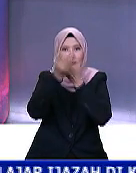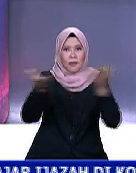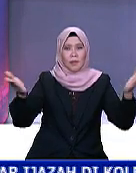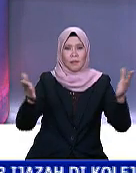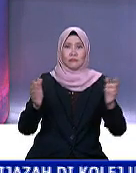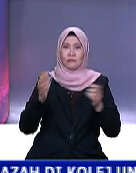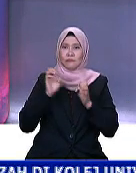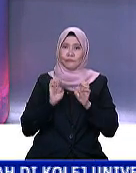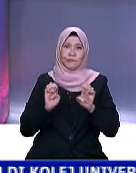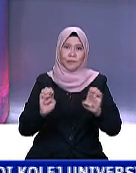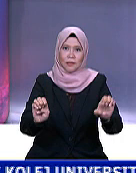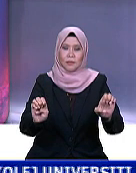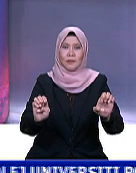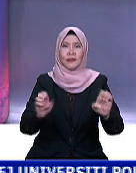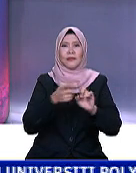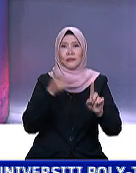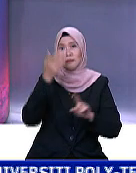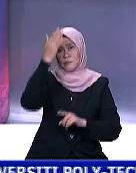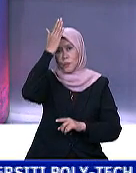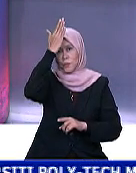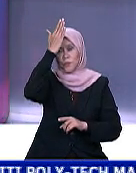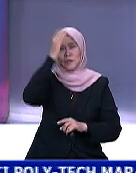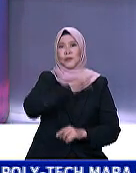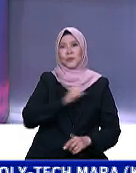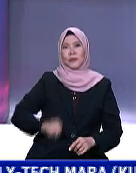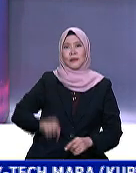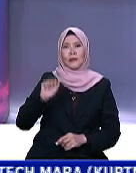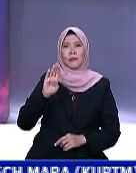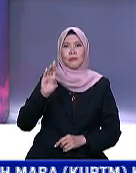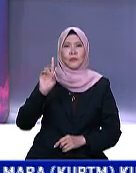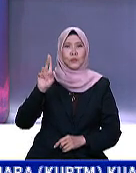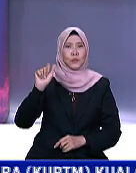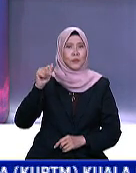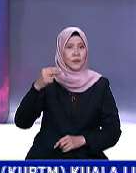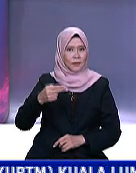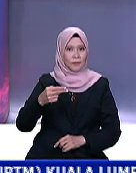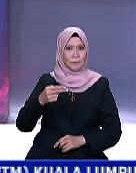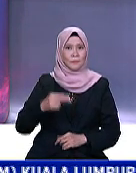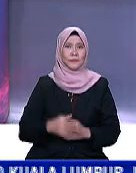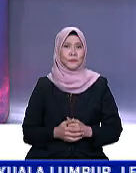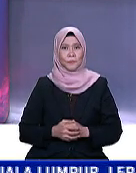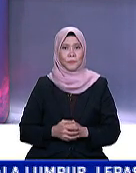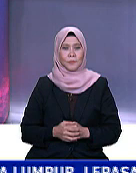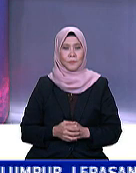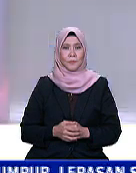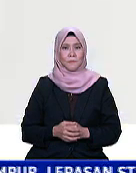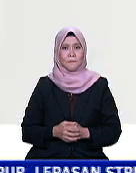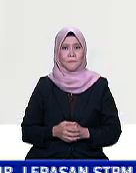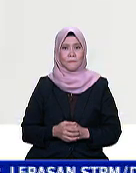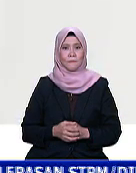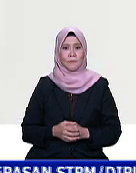araon proklamasi darurat oleh yang dipertuan Agung Al Sutan Abdul ori autodeal Mustofa bila Shah